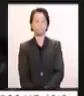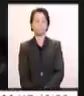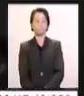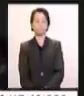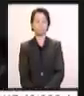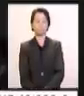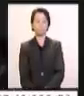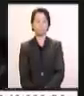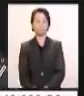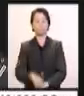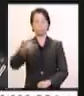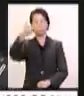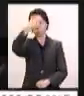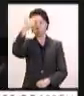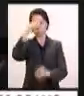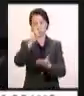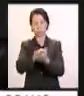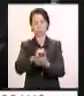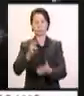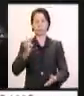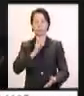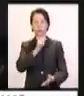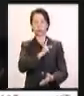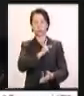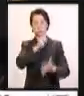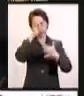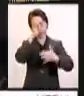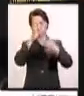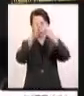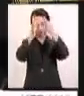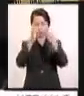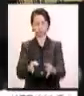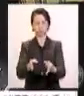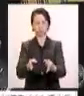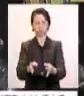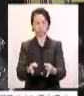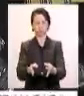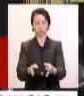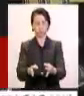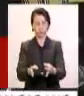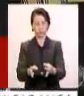Jadi sebab itu Kabinet baru ini memutuskan untuk